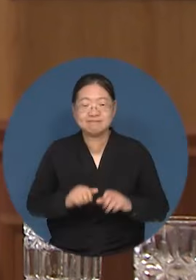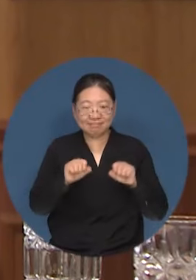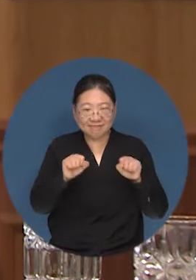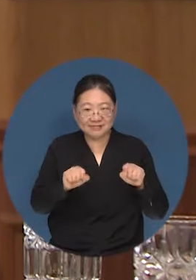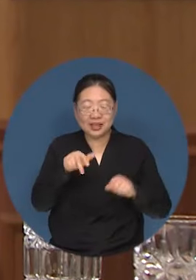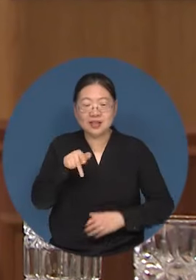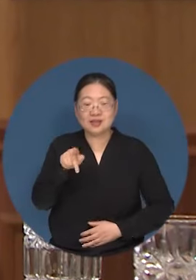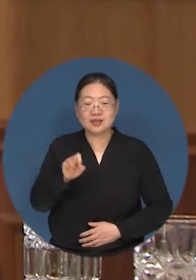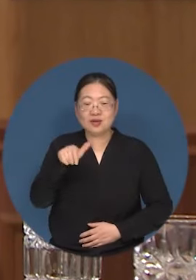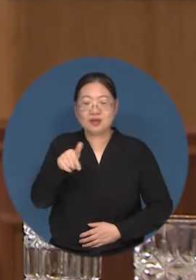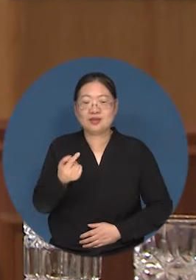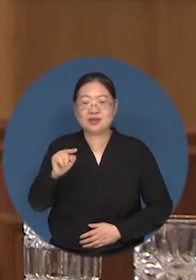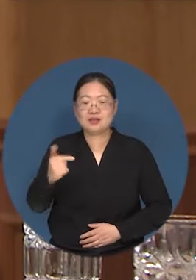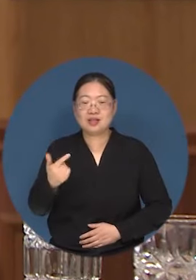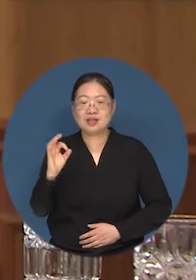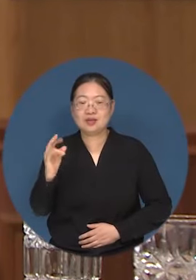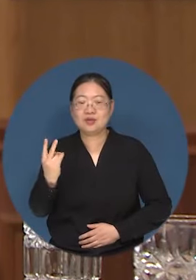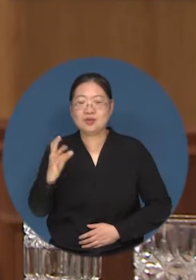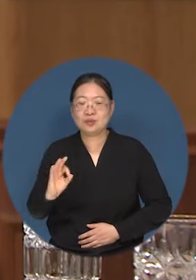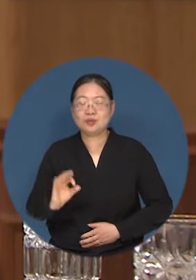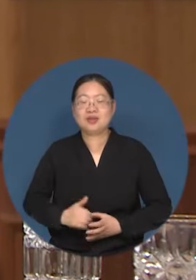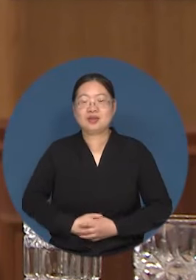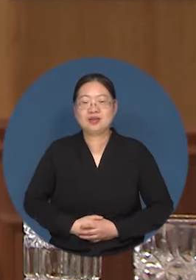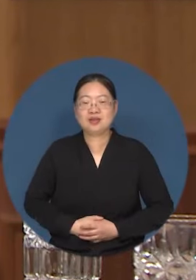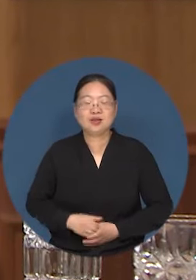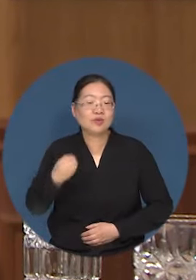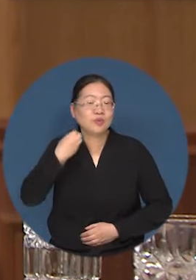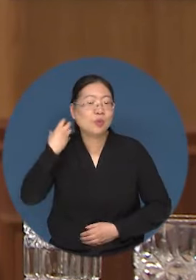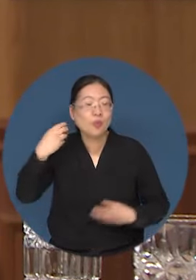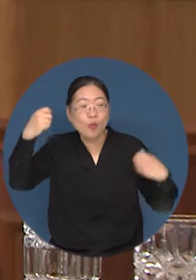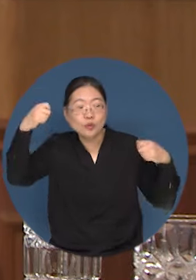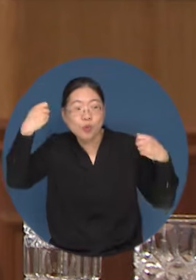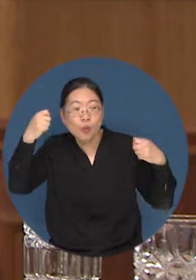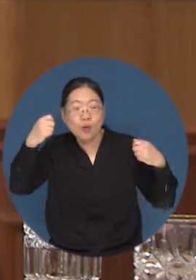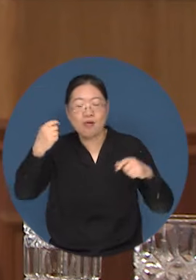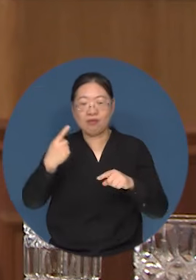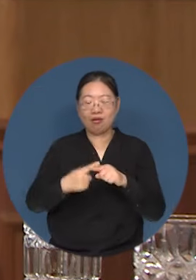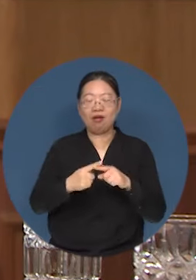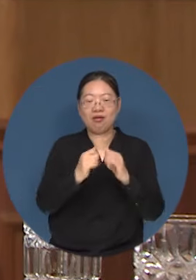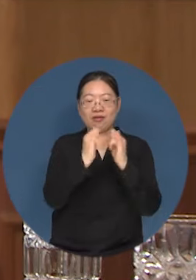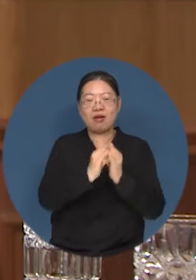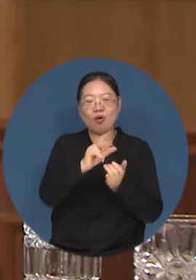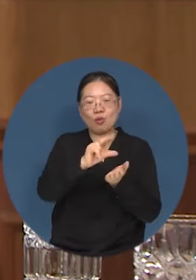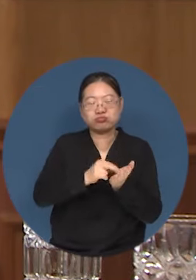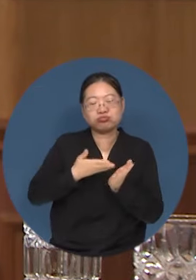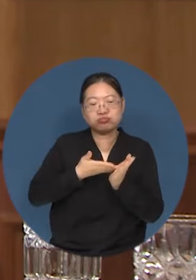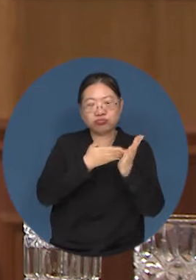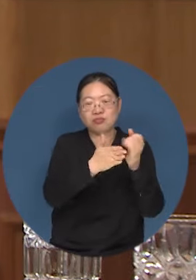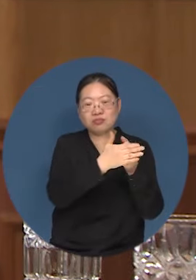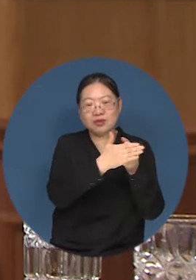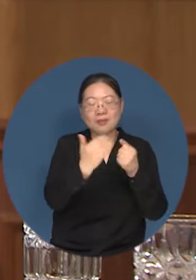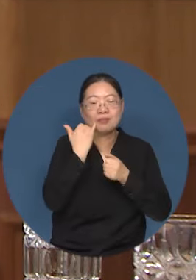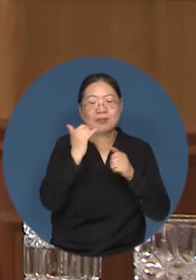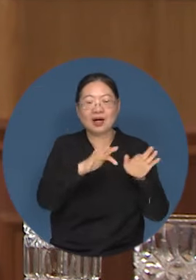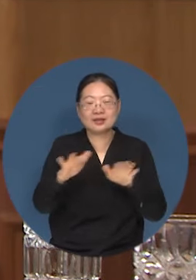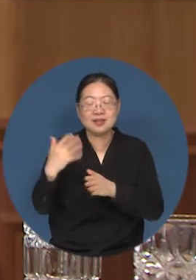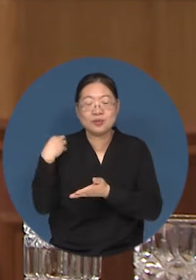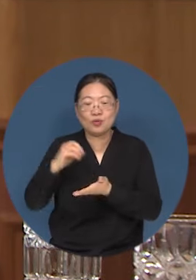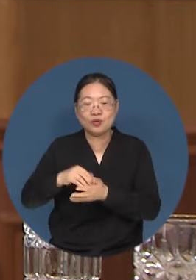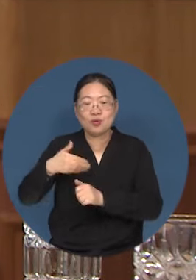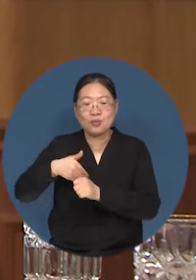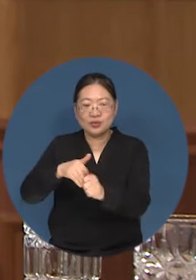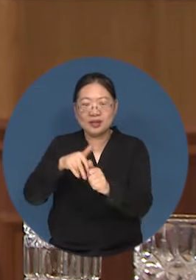여러분 안녕하십니까? 정관용입니다. 돌고래 쇼를 하다가 사회적으로 문제제기가 돼서 방사가